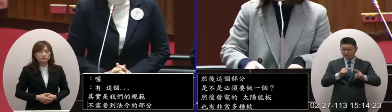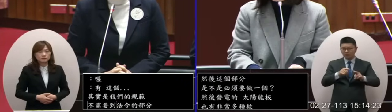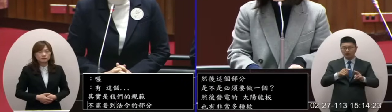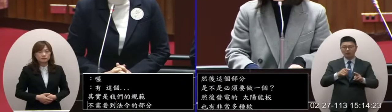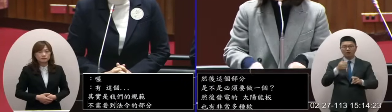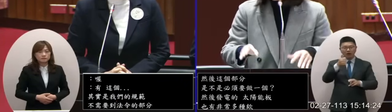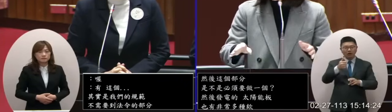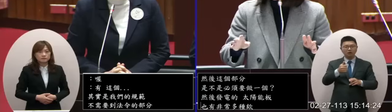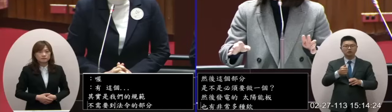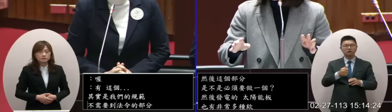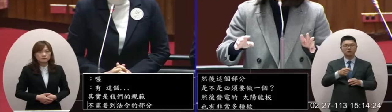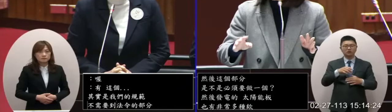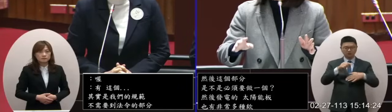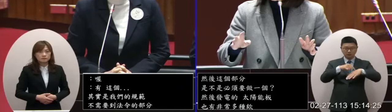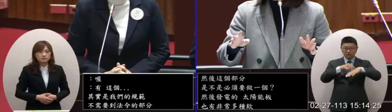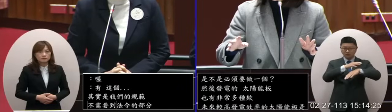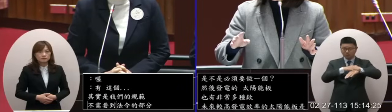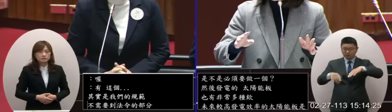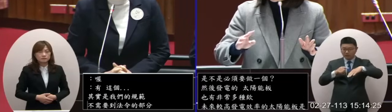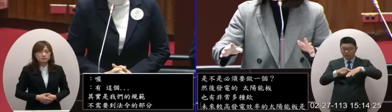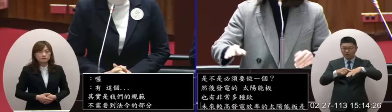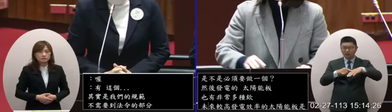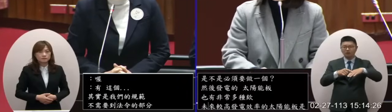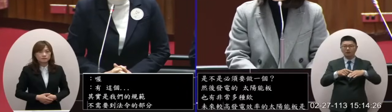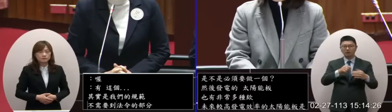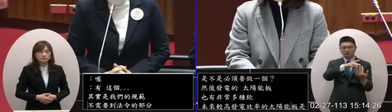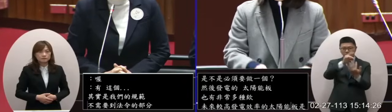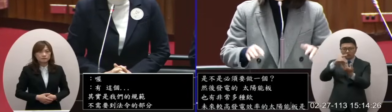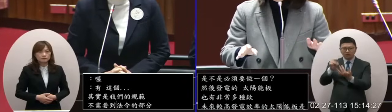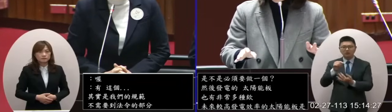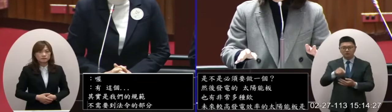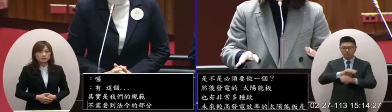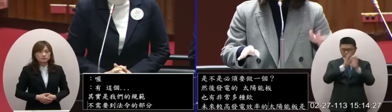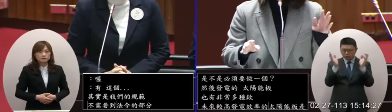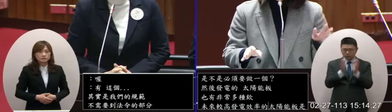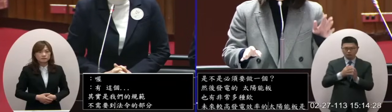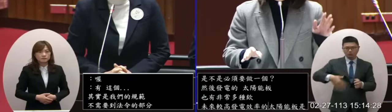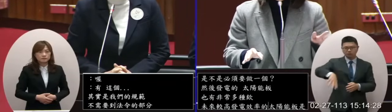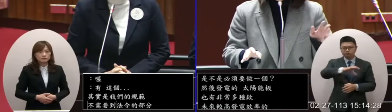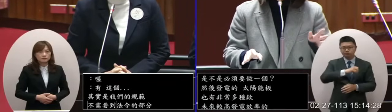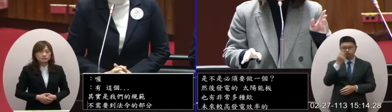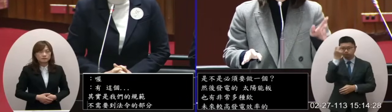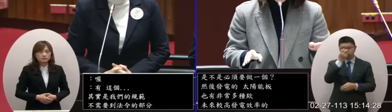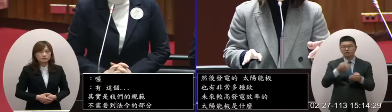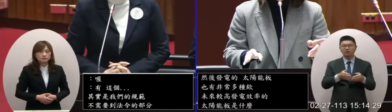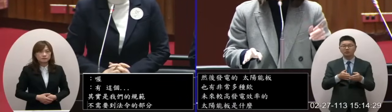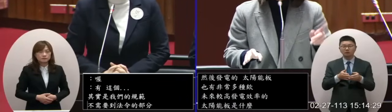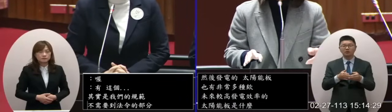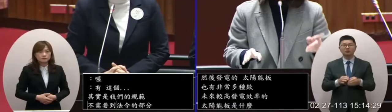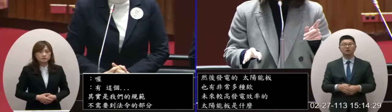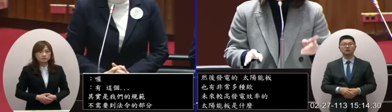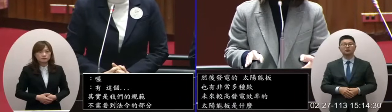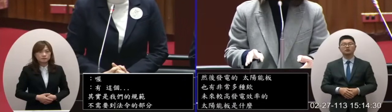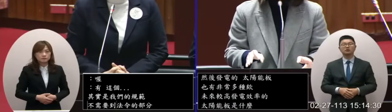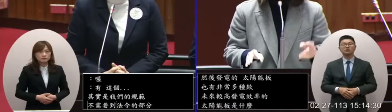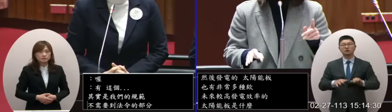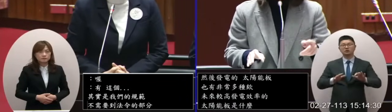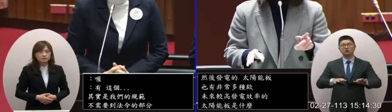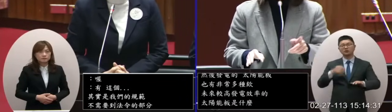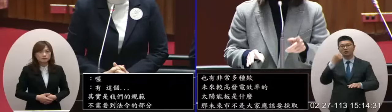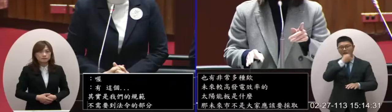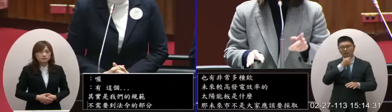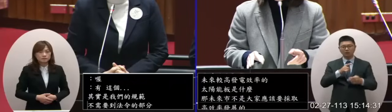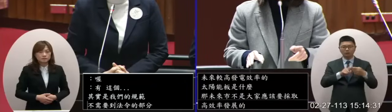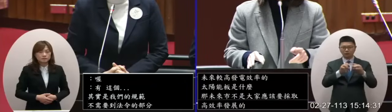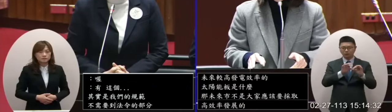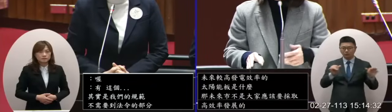量的太阳能板？这都是需要做一个进一步的检讨，不然以目前台湾剩余的土地